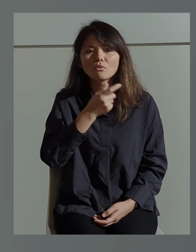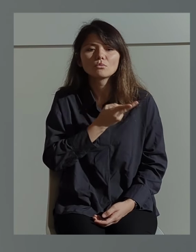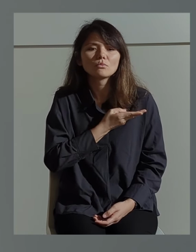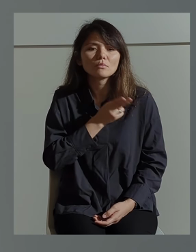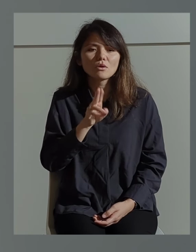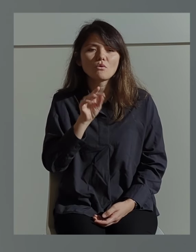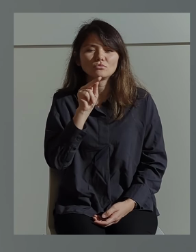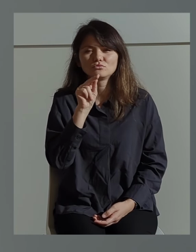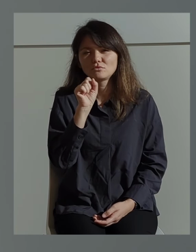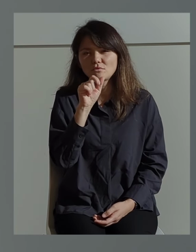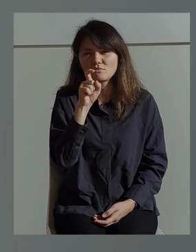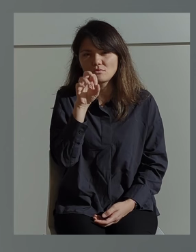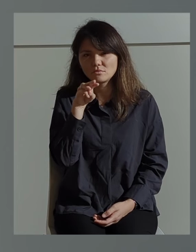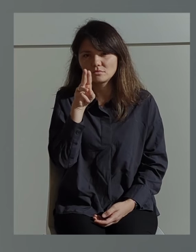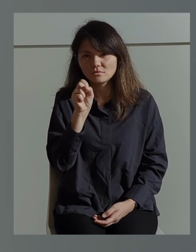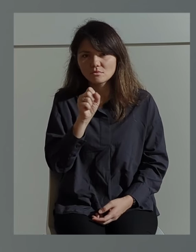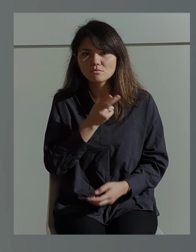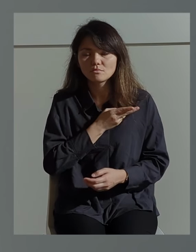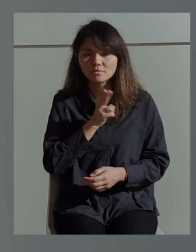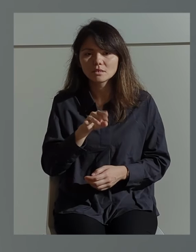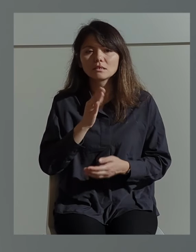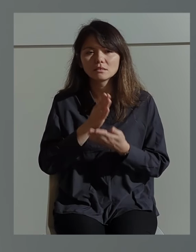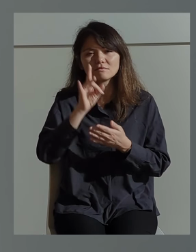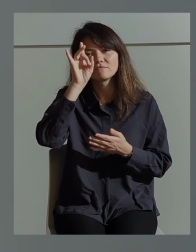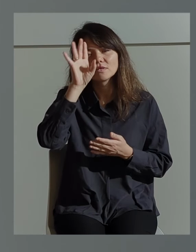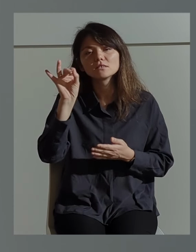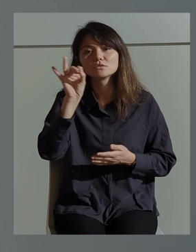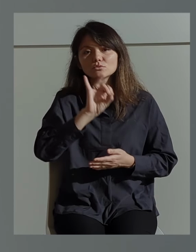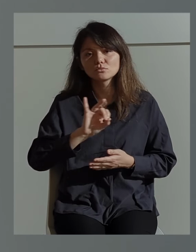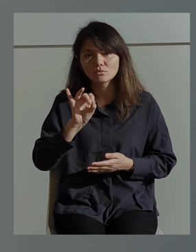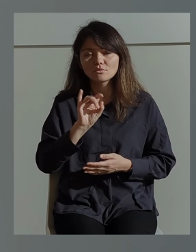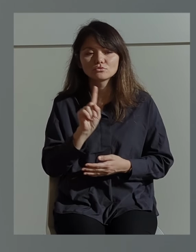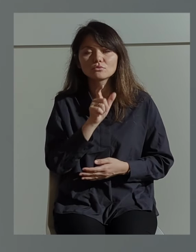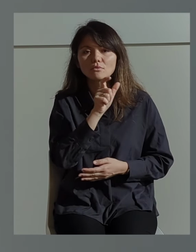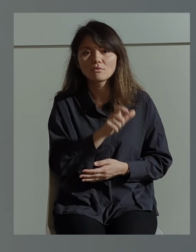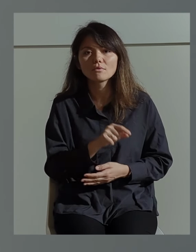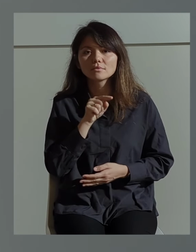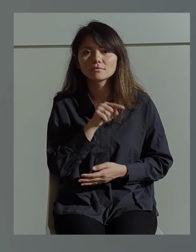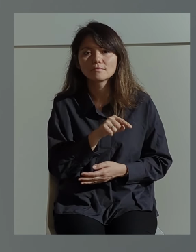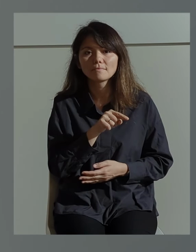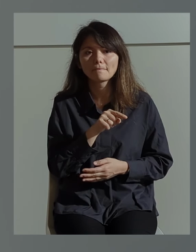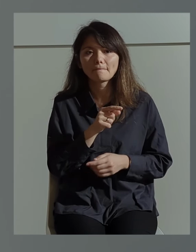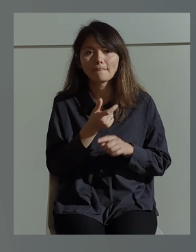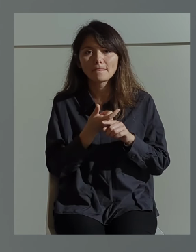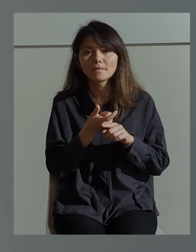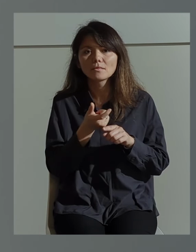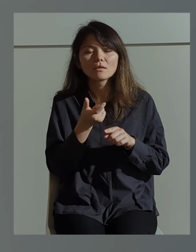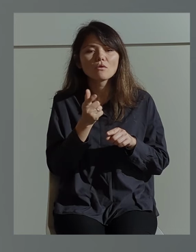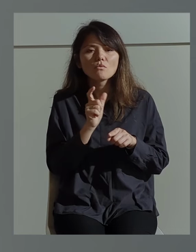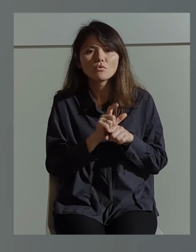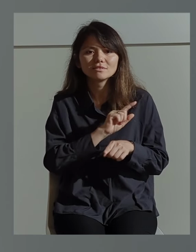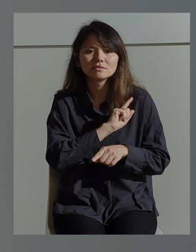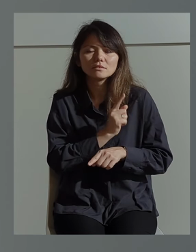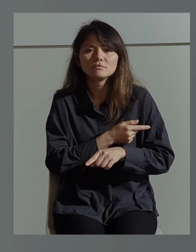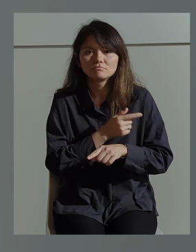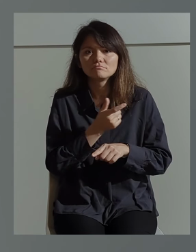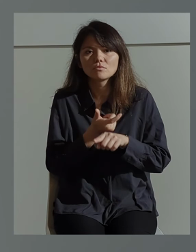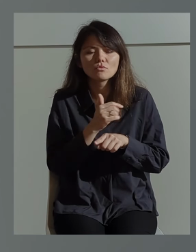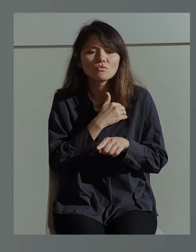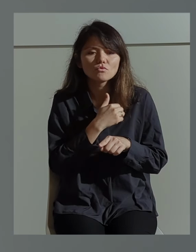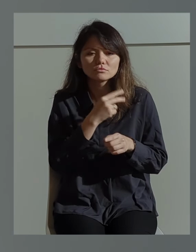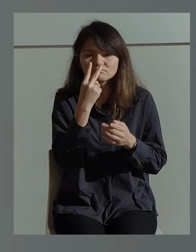от чахотки есть известная история про то что он в общении очень сильно хочет публиковать свои